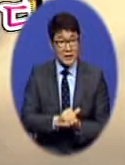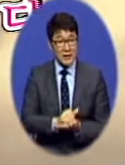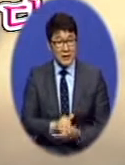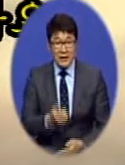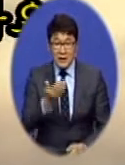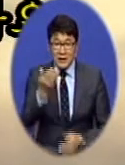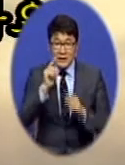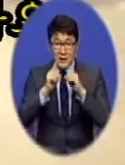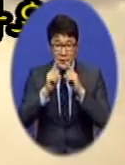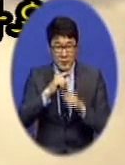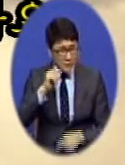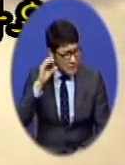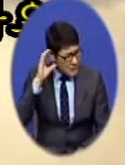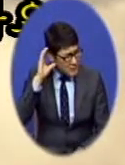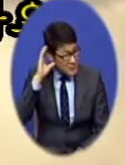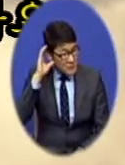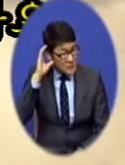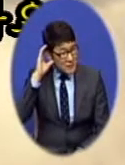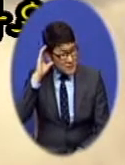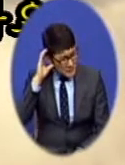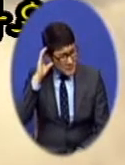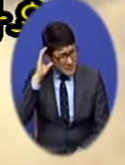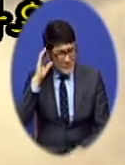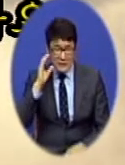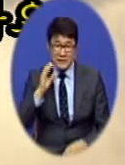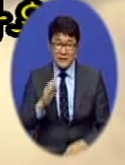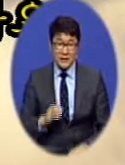쓰러집니다. 그댄 말을 듣고